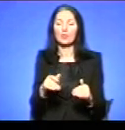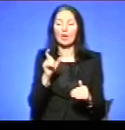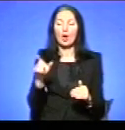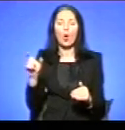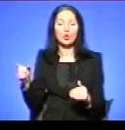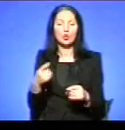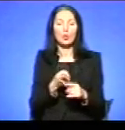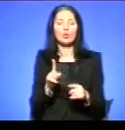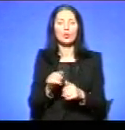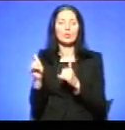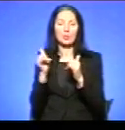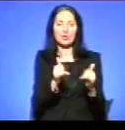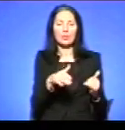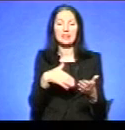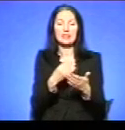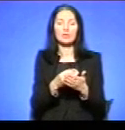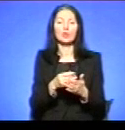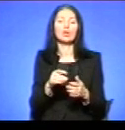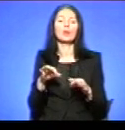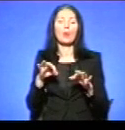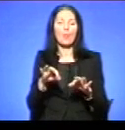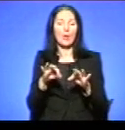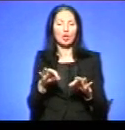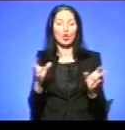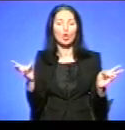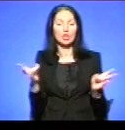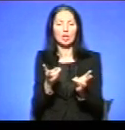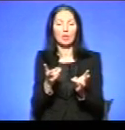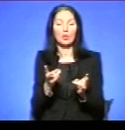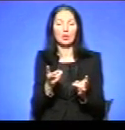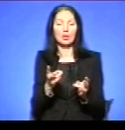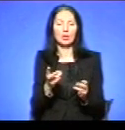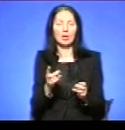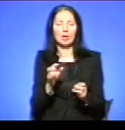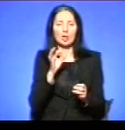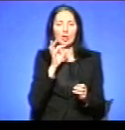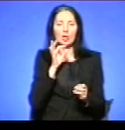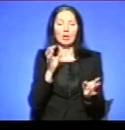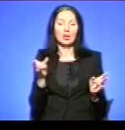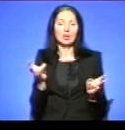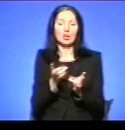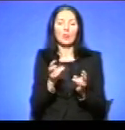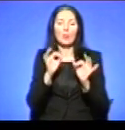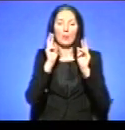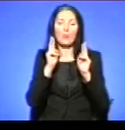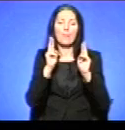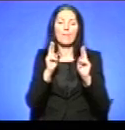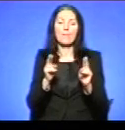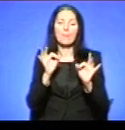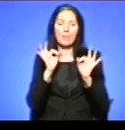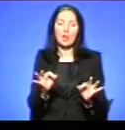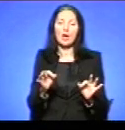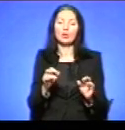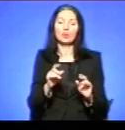щоб забезпечити своє майно, варто зазначити, напевно, треба буде правильніше користуватися різними